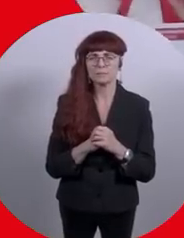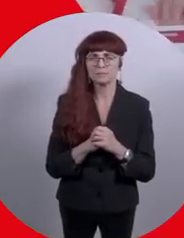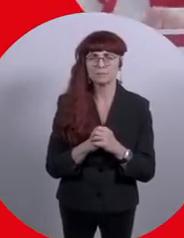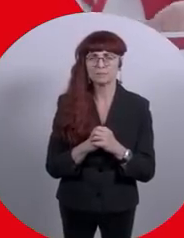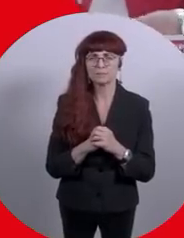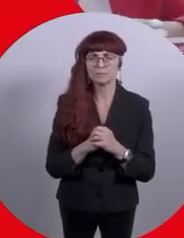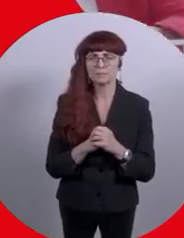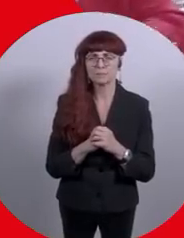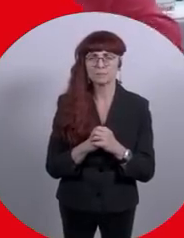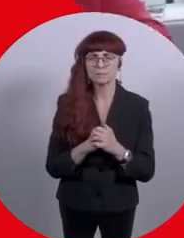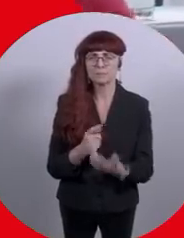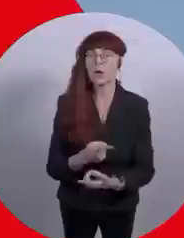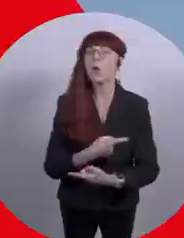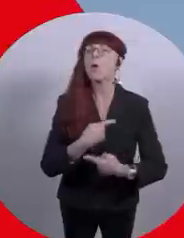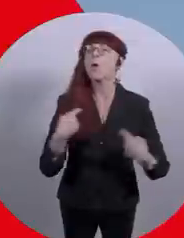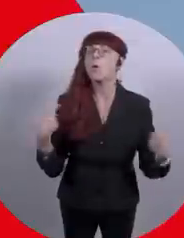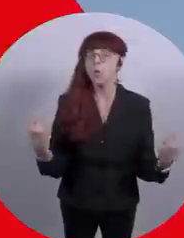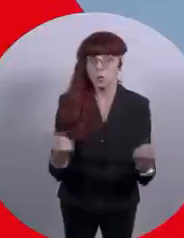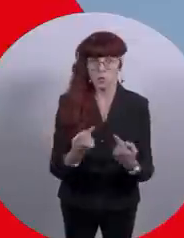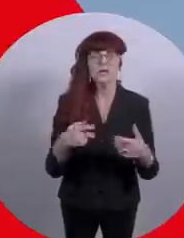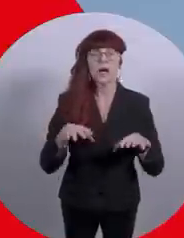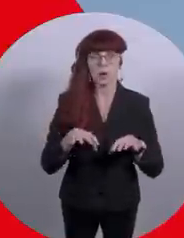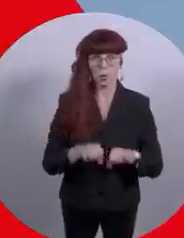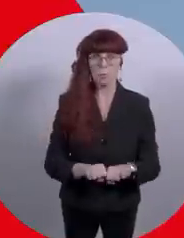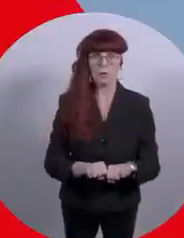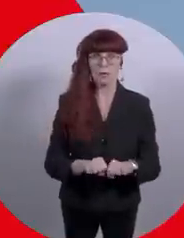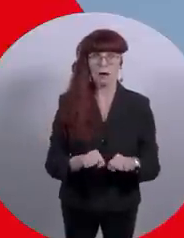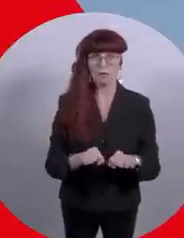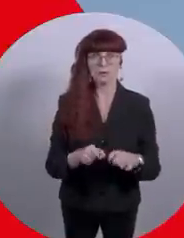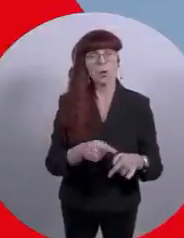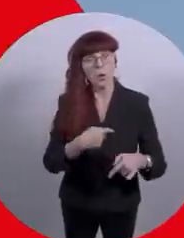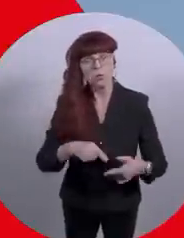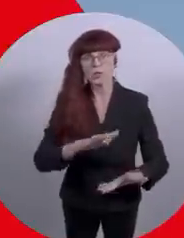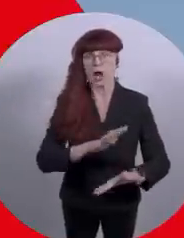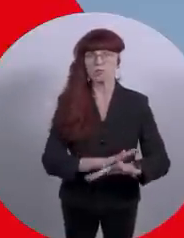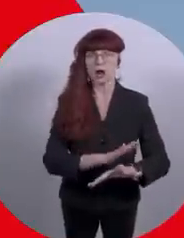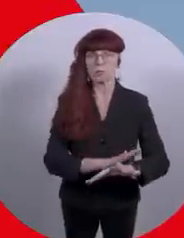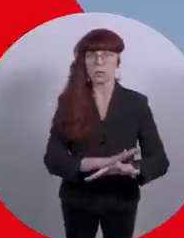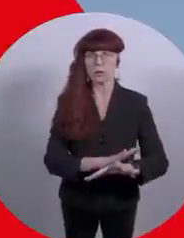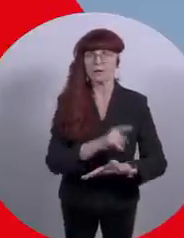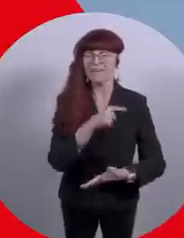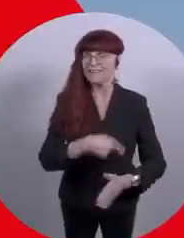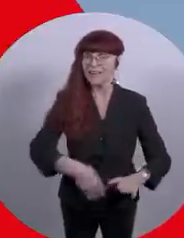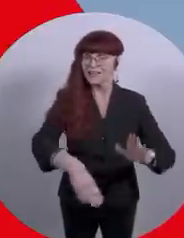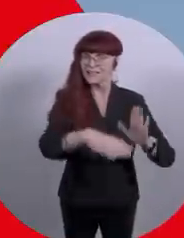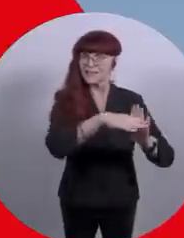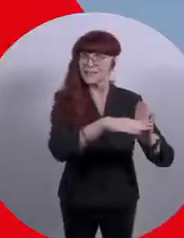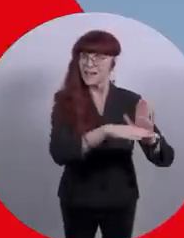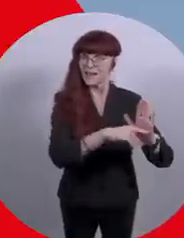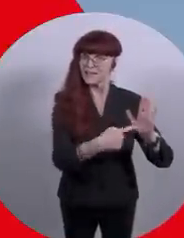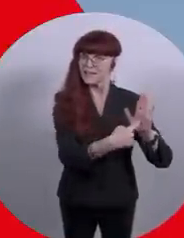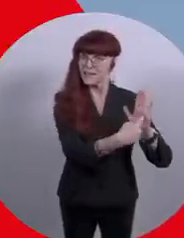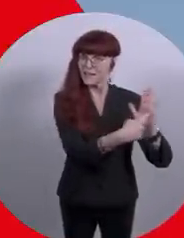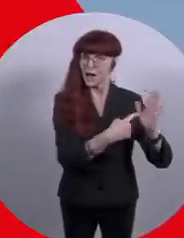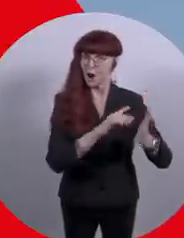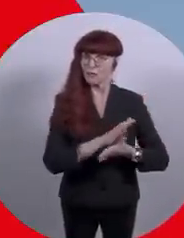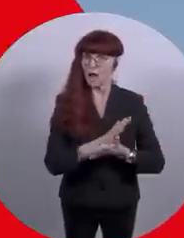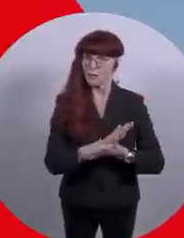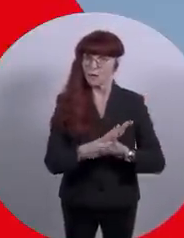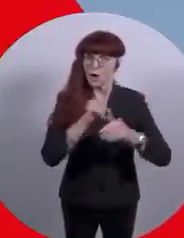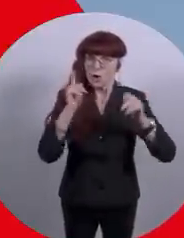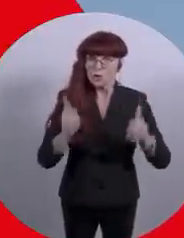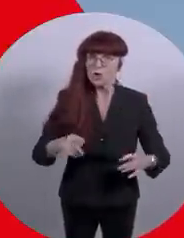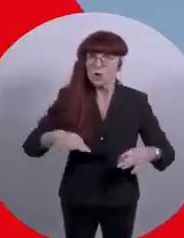das ist unsere Kompetenz das ist eine verbriefte gesetzliche Kompetenz Gesundheitspolitik in Österreich zu machen